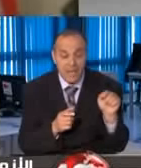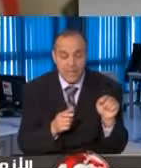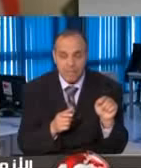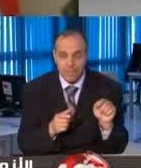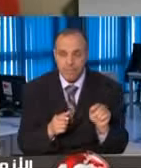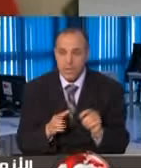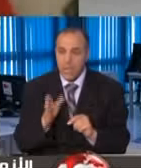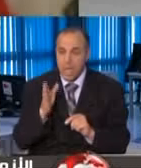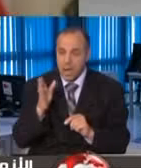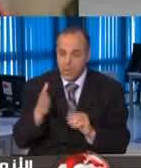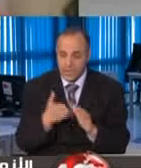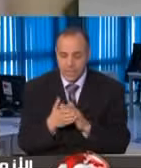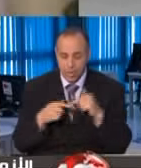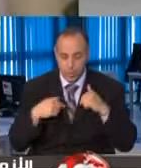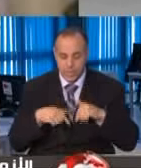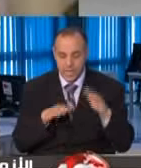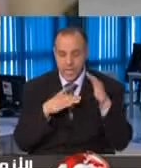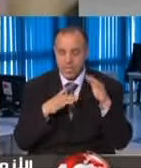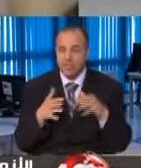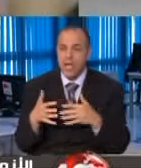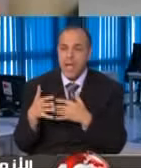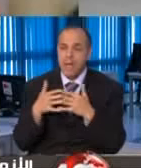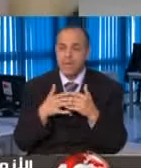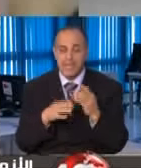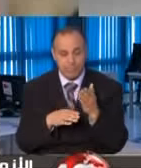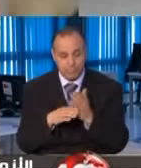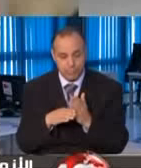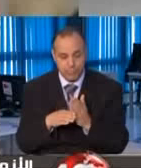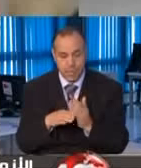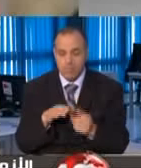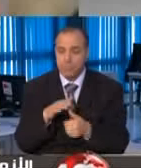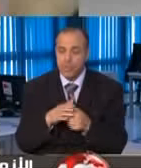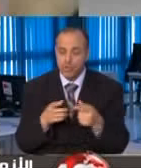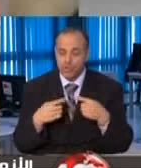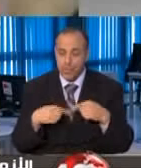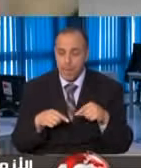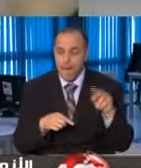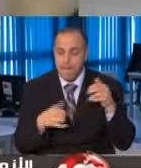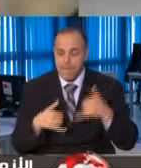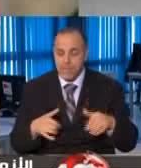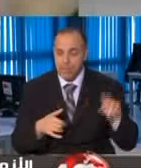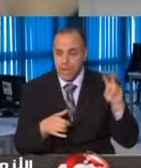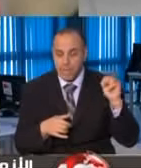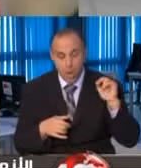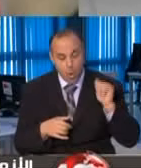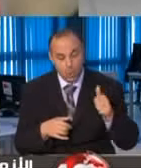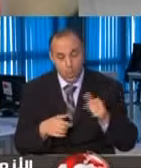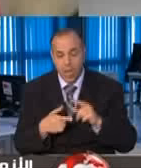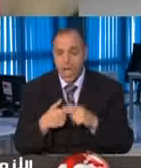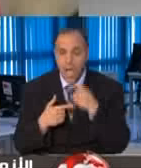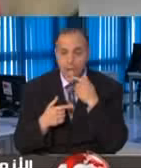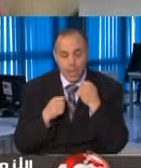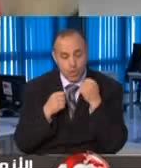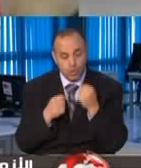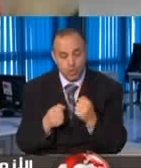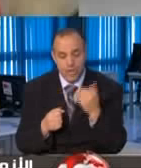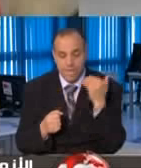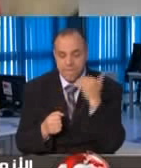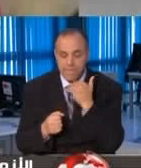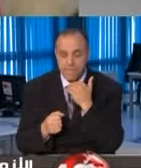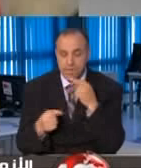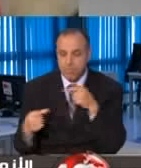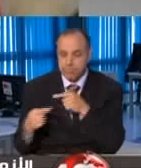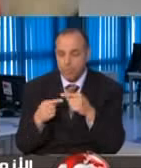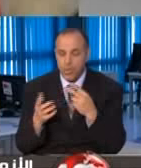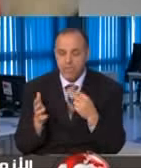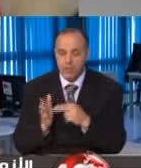في الأثناء يستعد وزير الخارجية الأمريكي جون كيري لترأس اجتماع لمجلس الأمن الدولي غدا لدعم جهود التعجيل بإنهاء الصراع